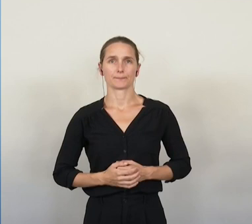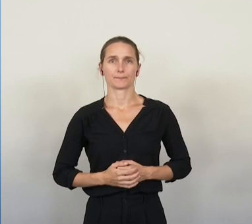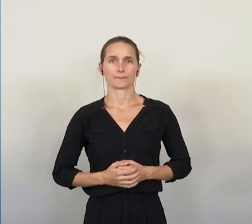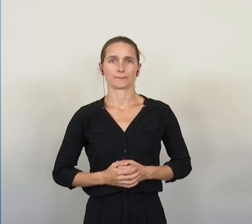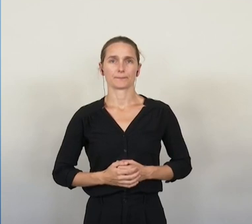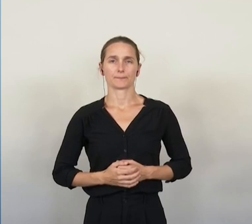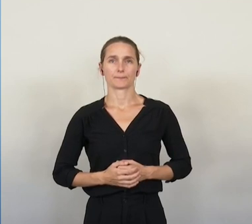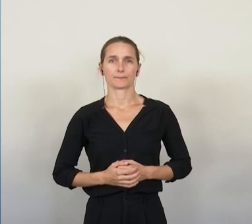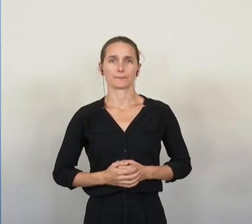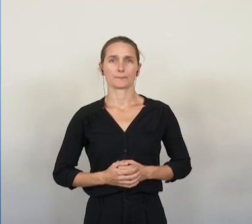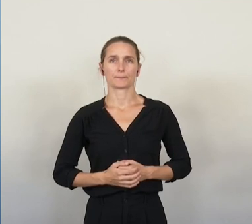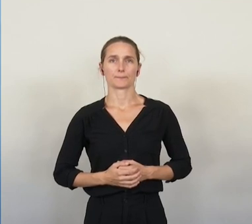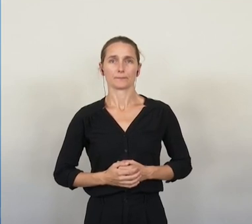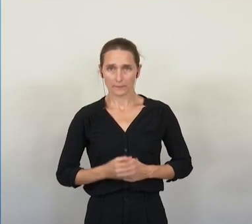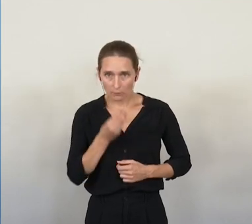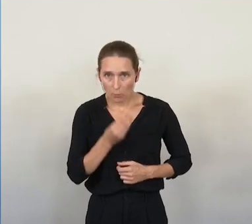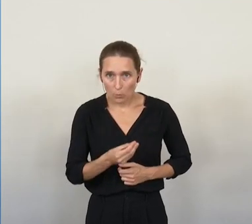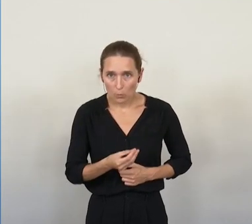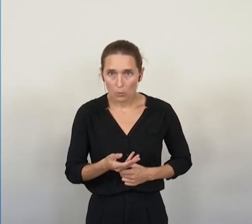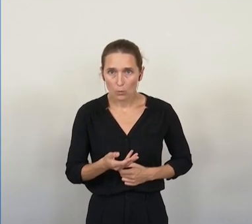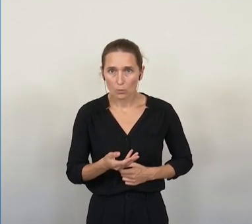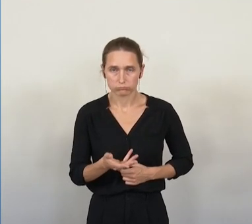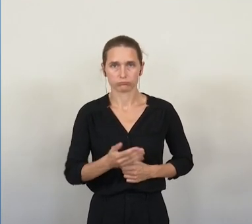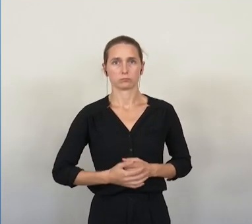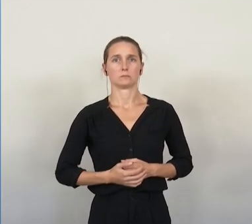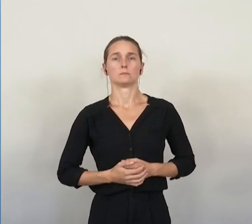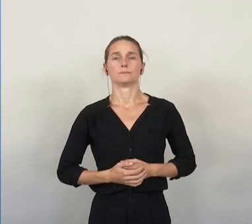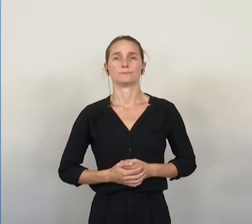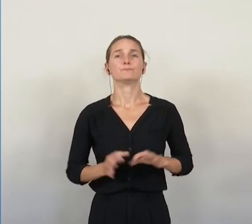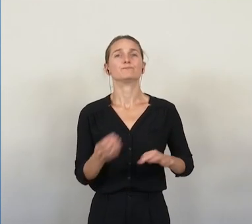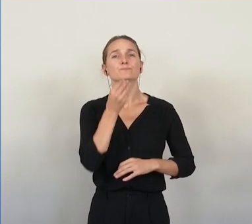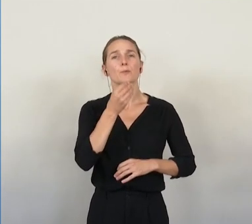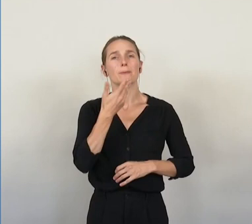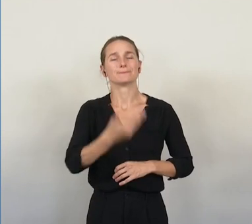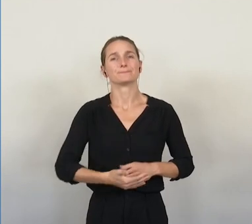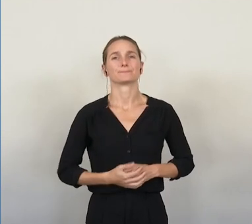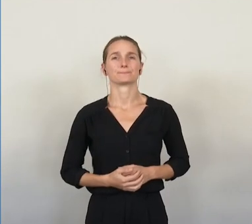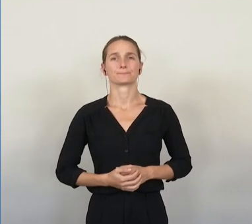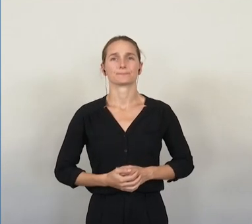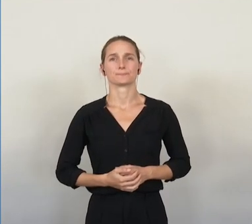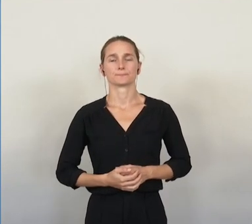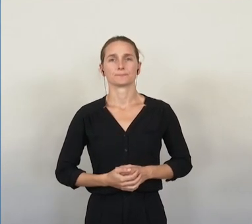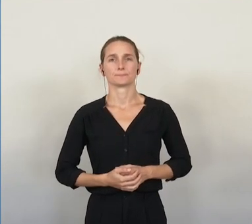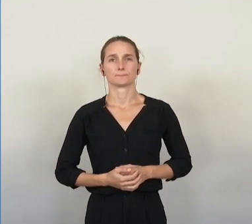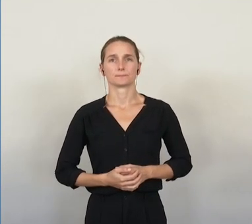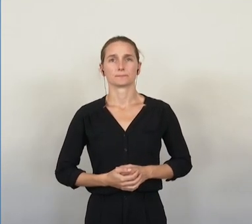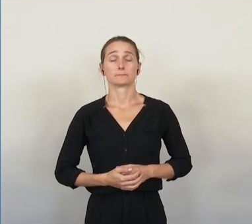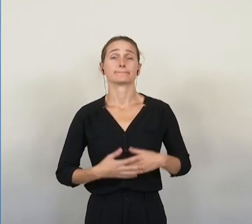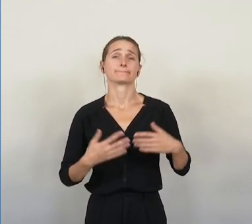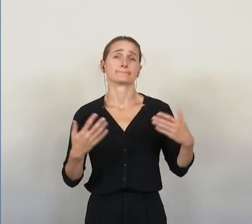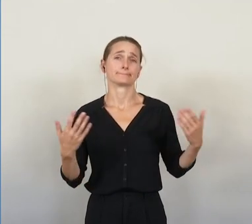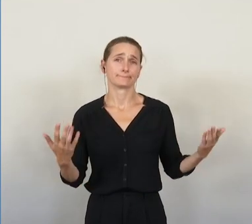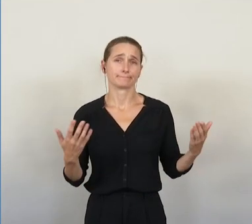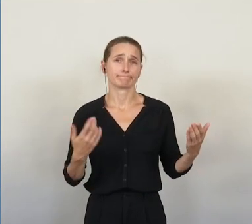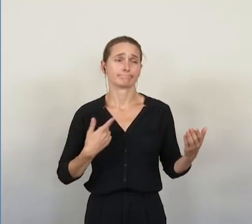roche c'est bon oui c'est bon merci alors après avoir